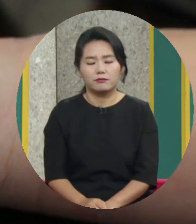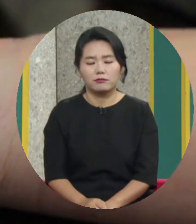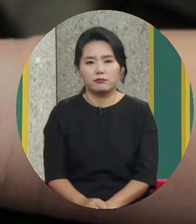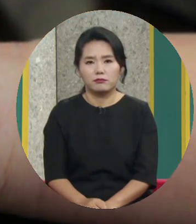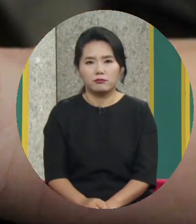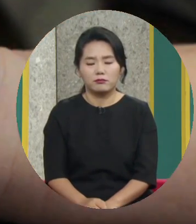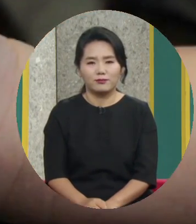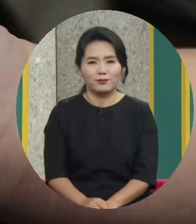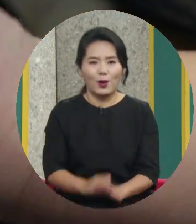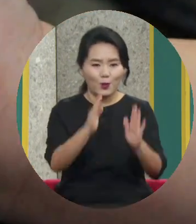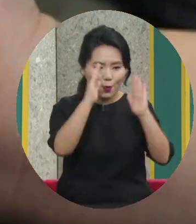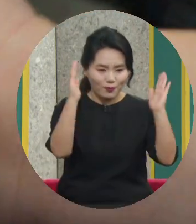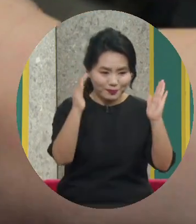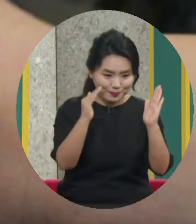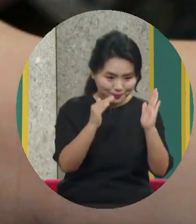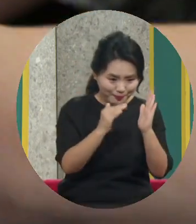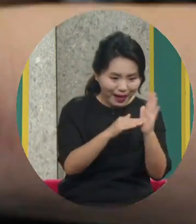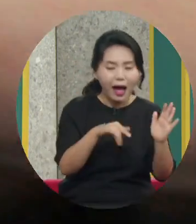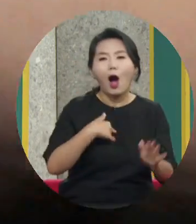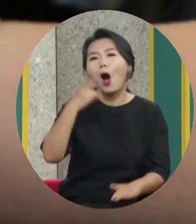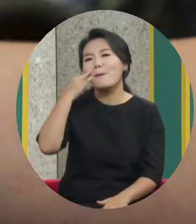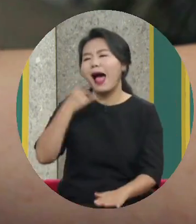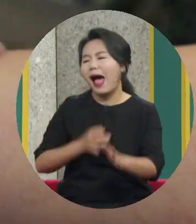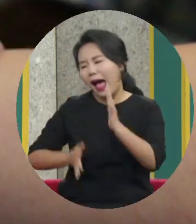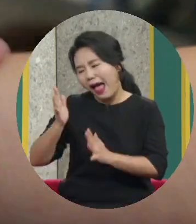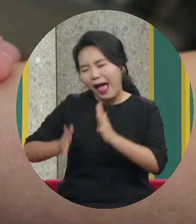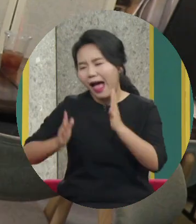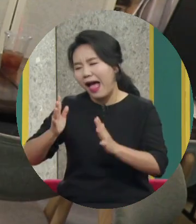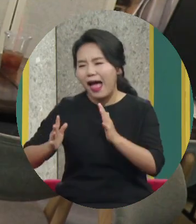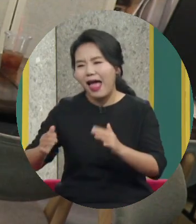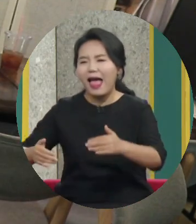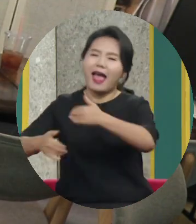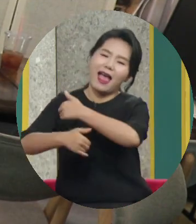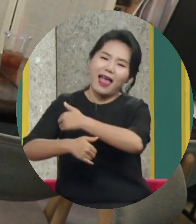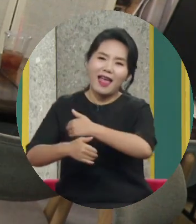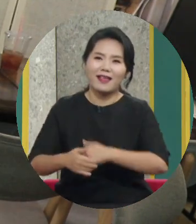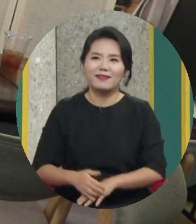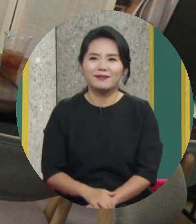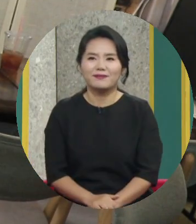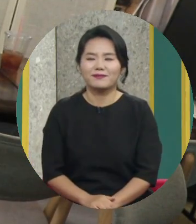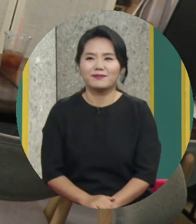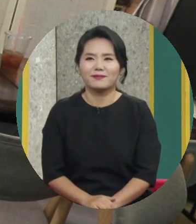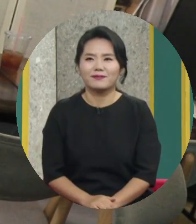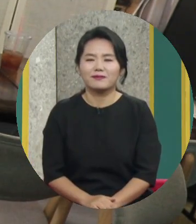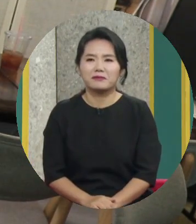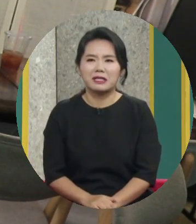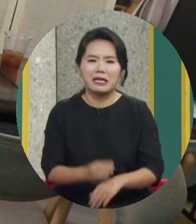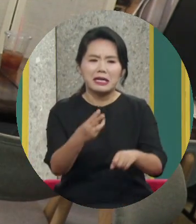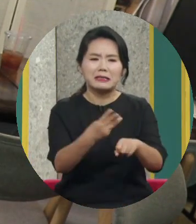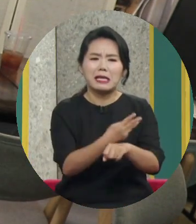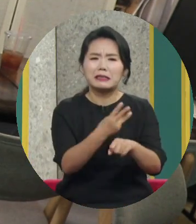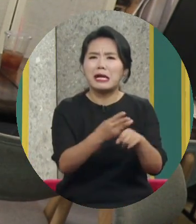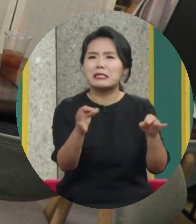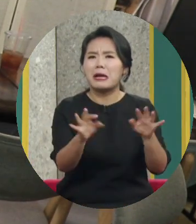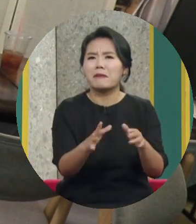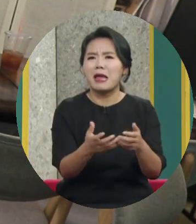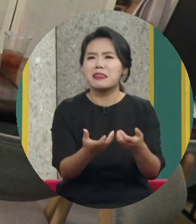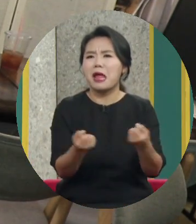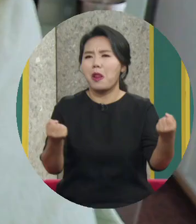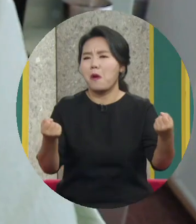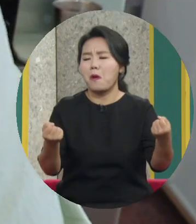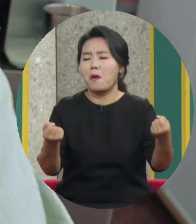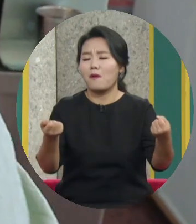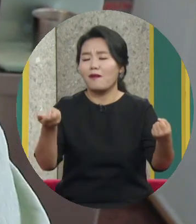끝나자마자 엄마에게로 달려오는 효정이. 너 풍선 이렇게 막 주세요, 아가씨. 고작 3시간 떨어져 있었던